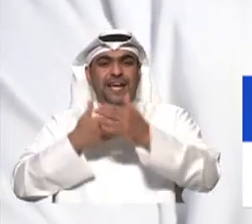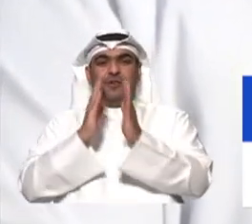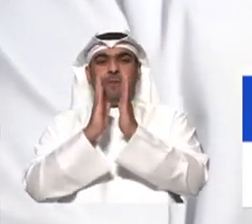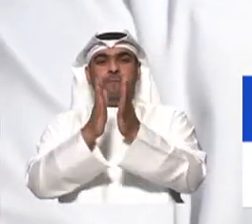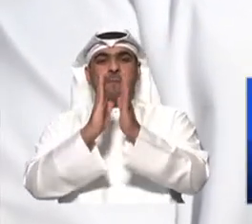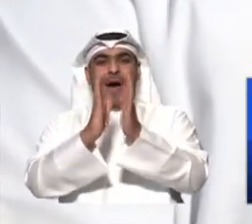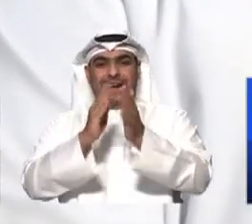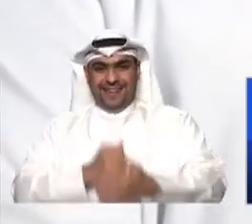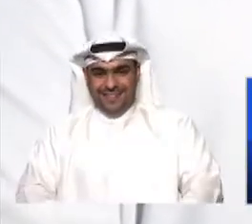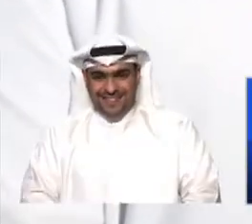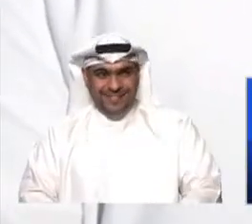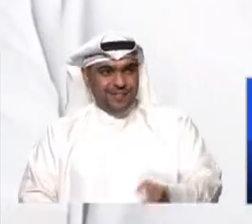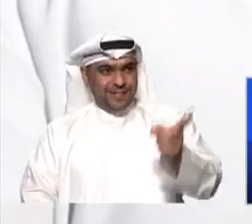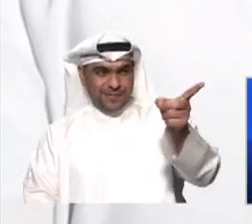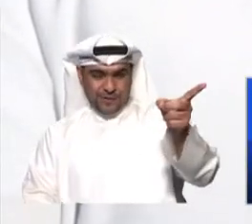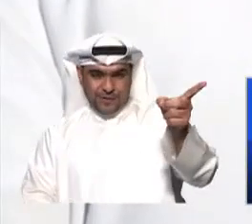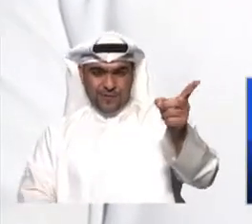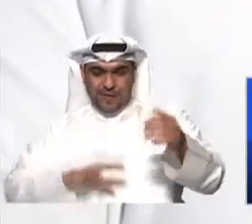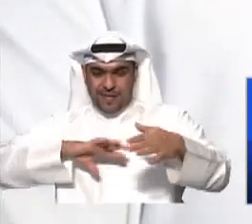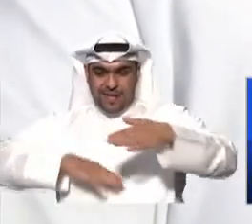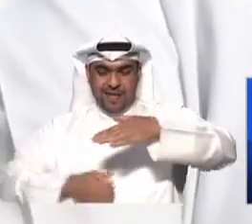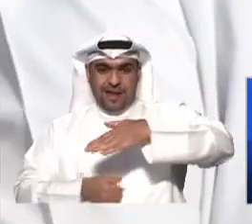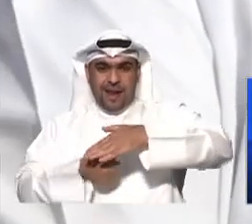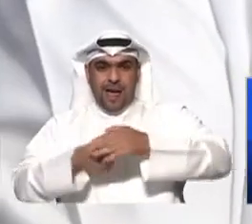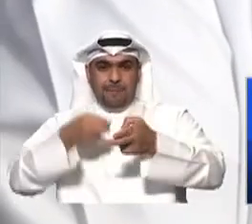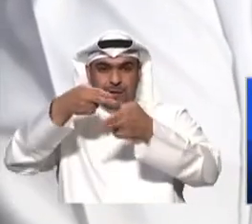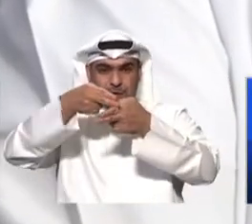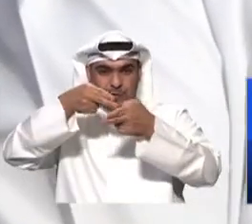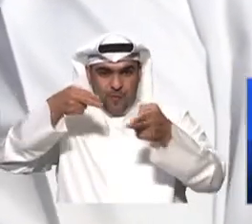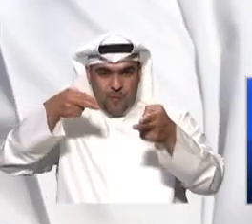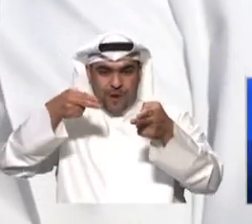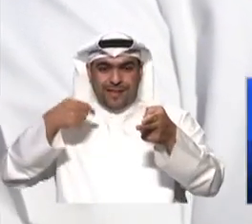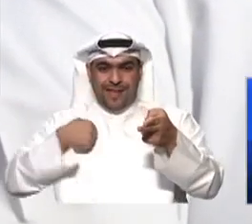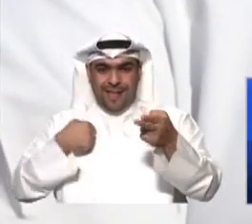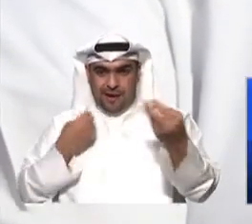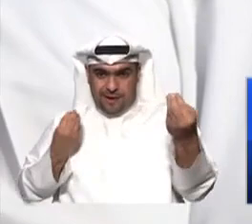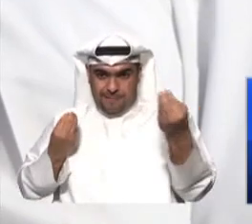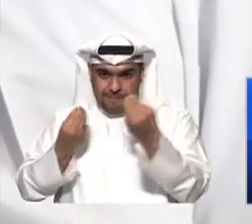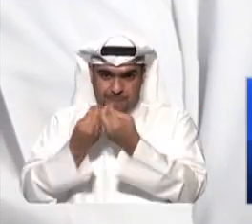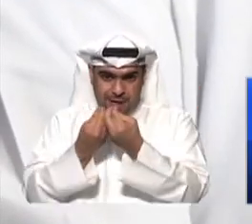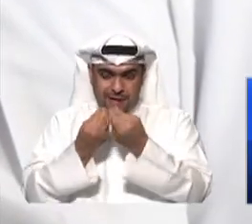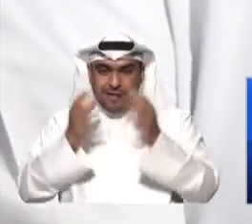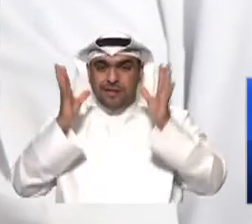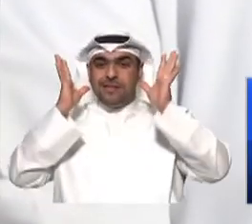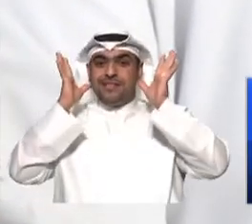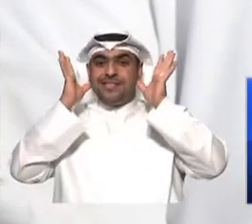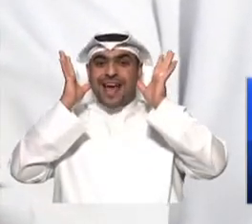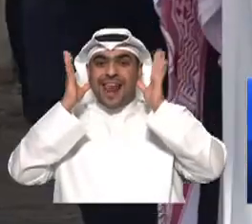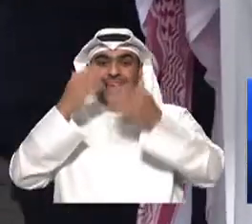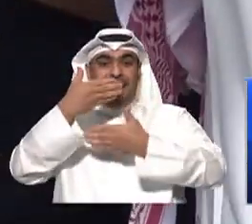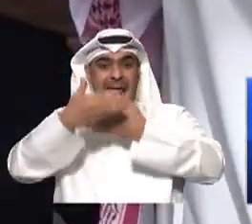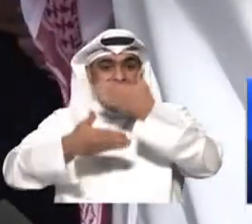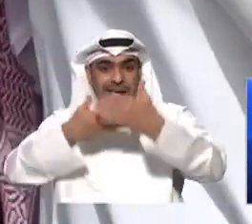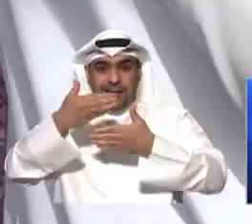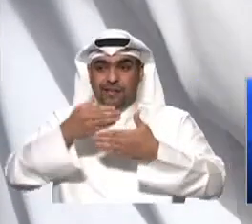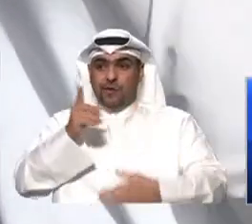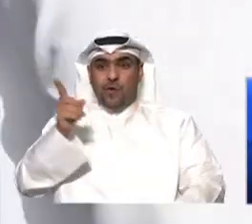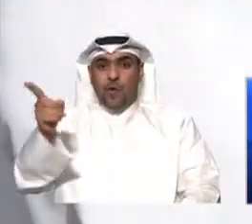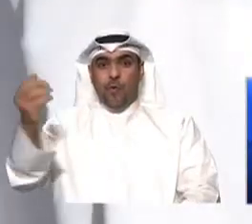العيد كلفني سيدي حضرة صاحب السمو لما كنت في معيته في صلاة العيد أن أنقل تباريكه